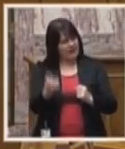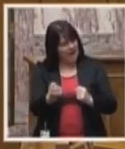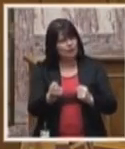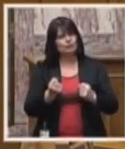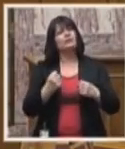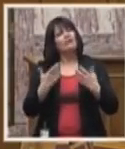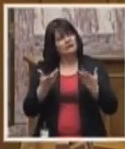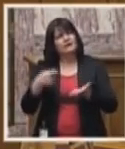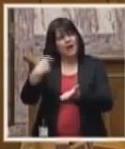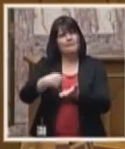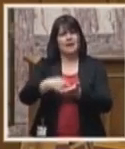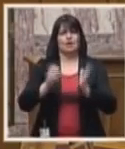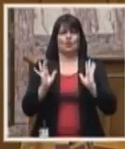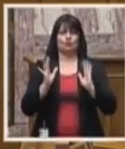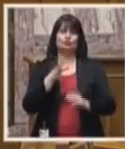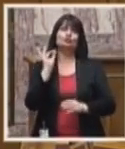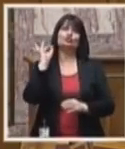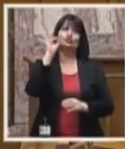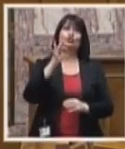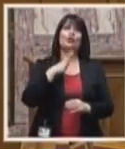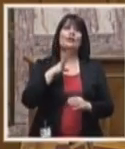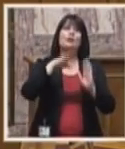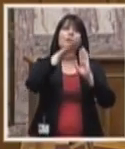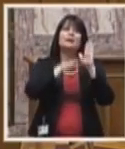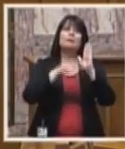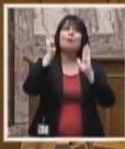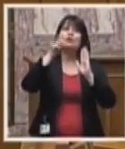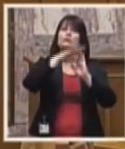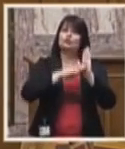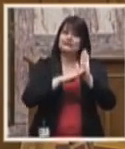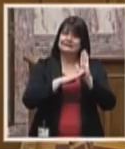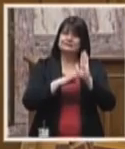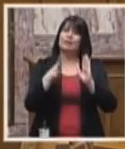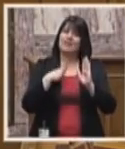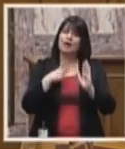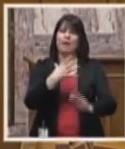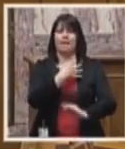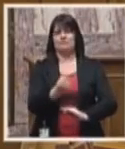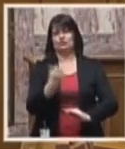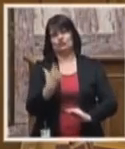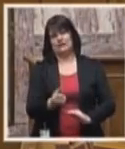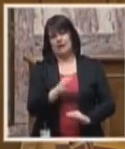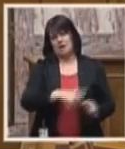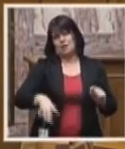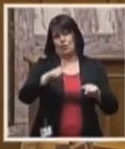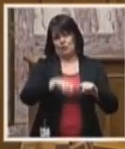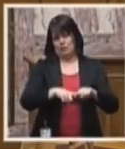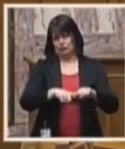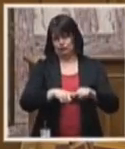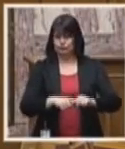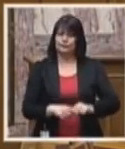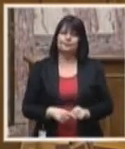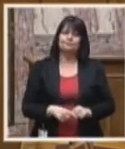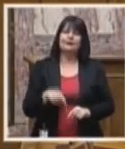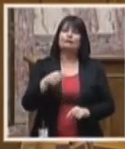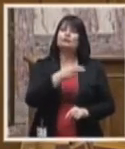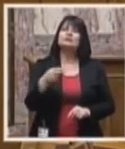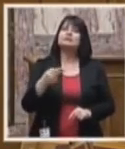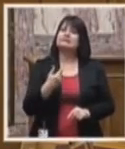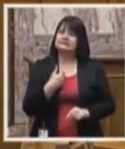Στόχος μας, ευρύτερος, ένα πολιτικό σύστημα που να το εμπιστεύεται επιτέλους ο ελληνικός λαός. Και αυτό σημαίνει και για